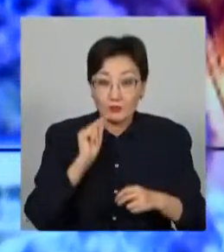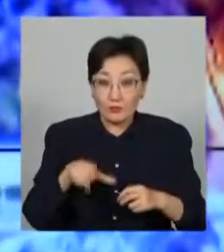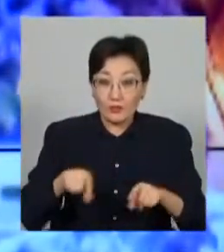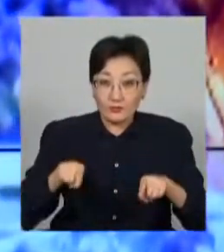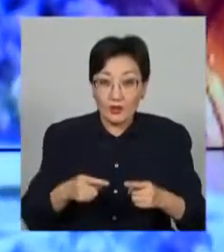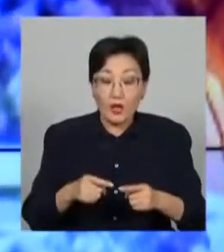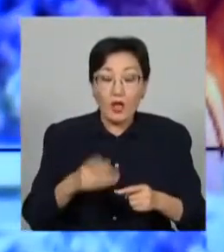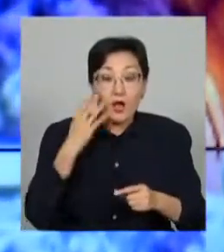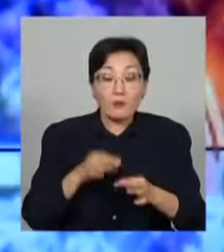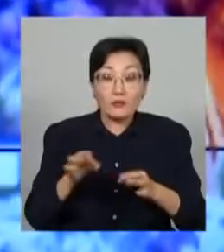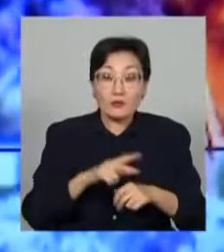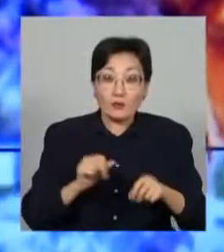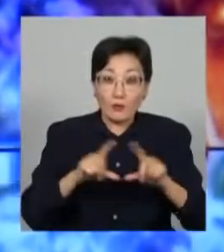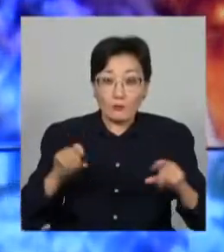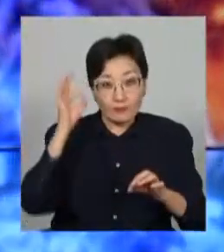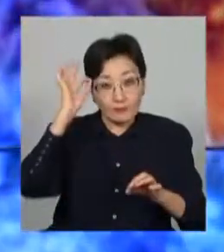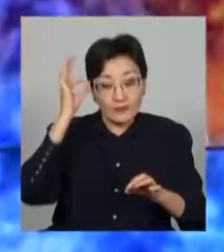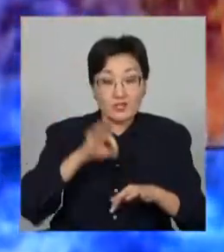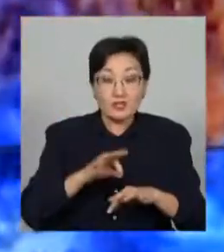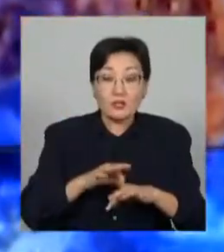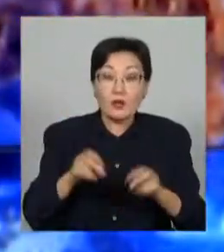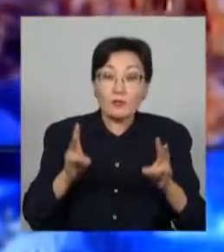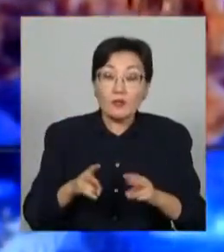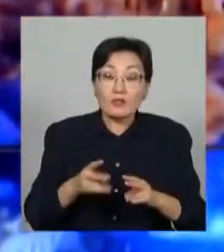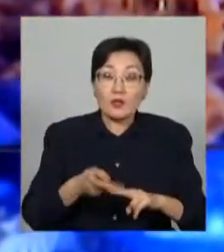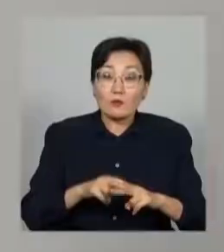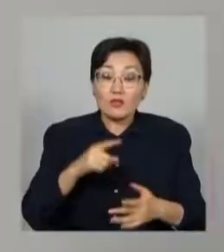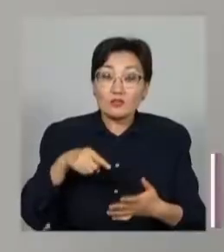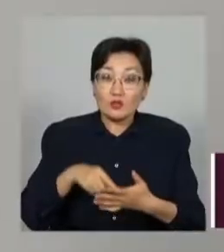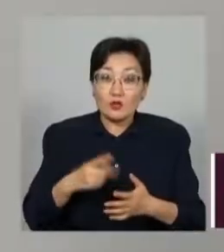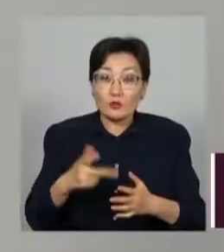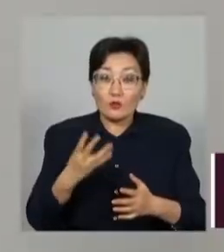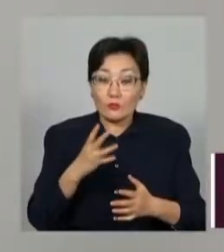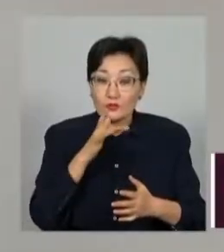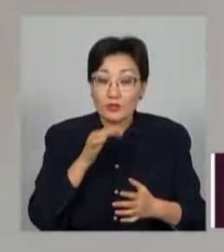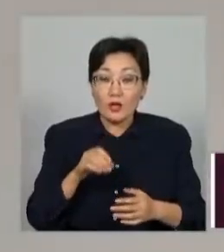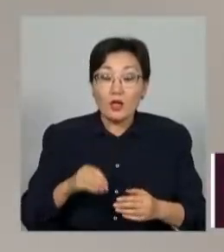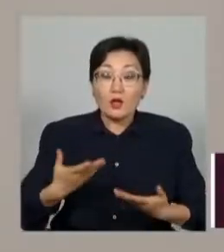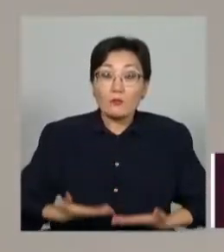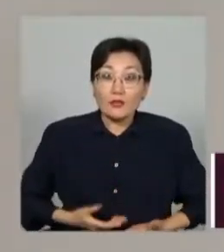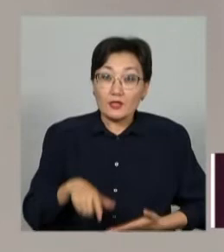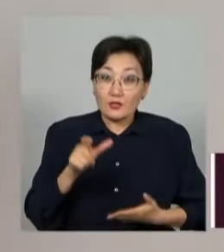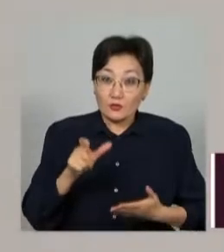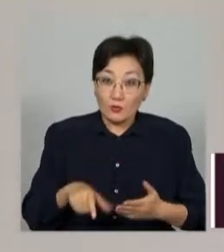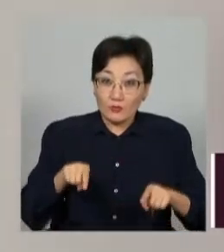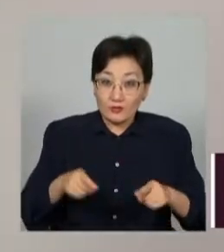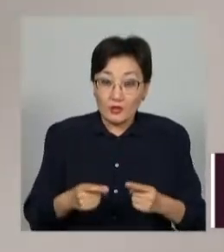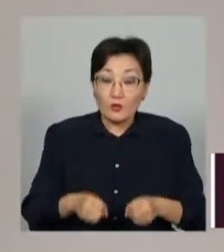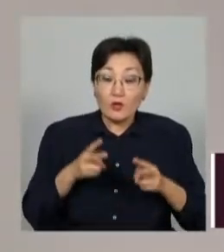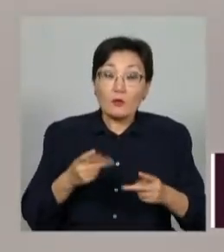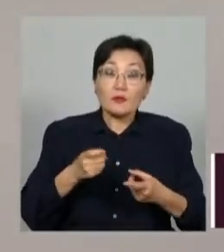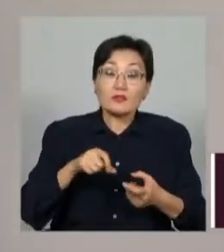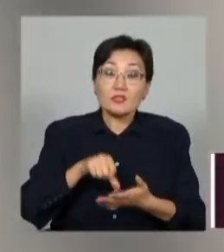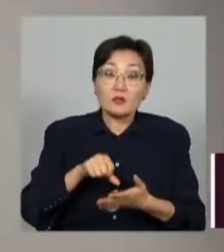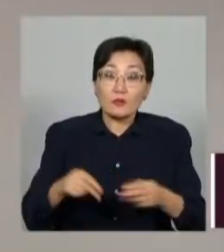полиция департаменті күдікке психиясын бұзылуынан зардап шегетін аталған шақардың 34 жастағы тұрғыны іліккен мәлімдеді. Оның қылмысқа